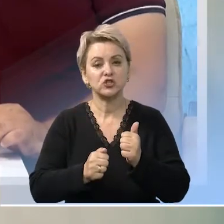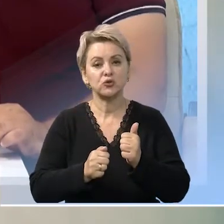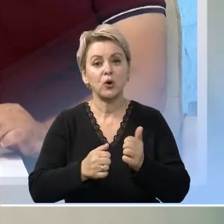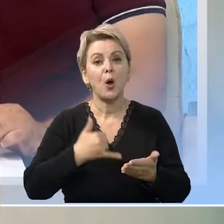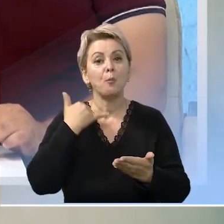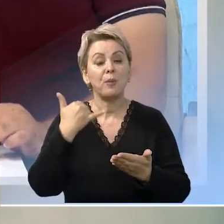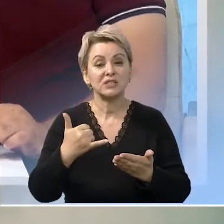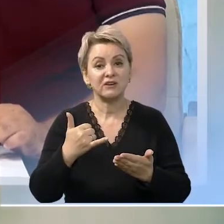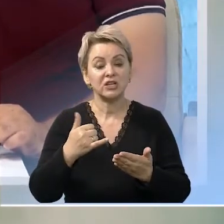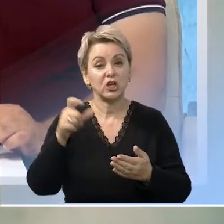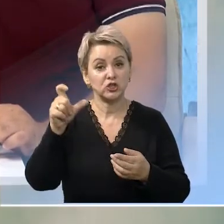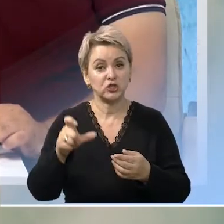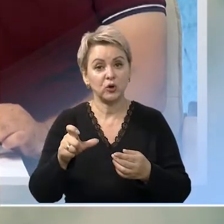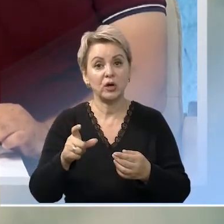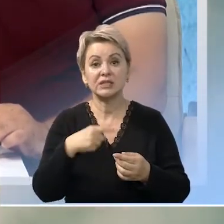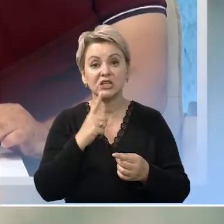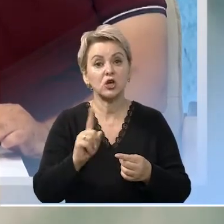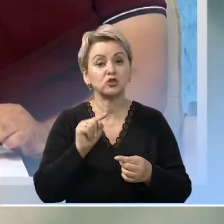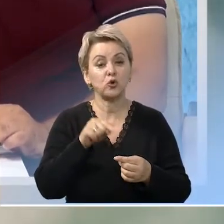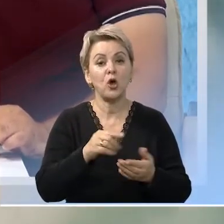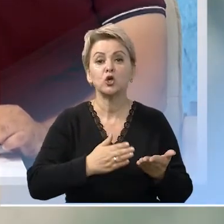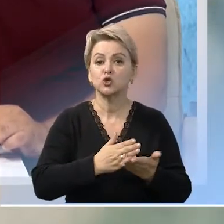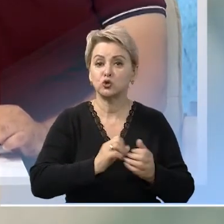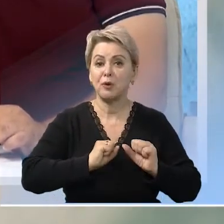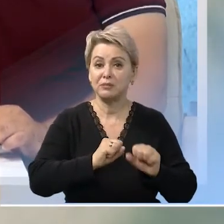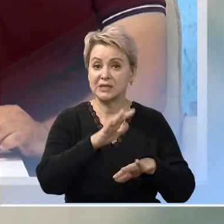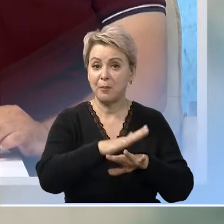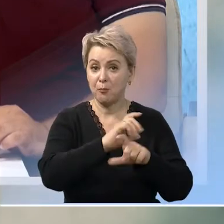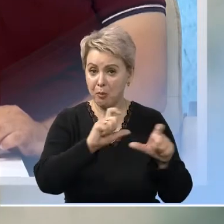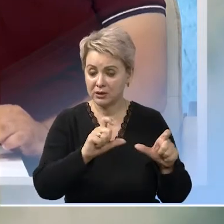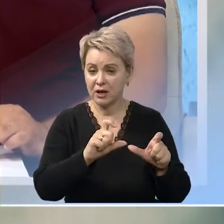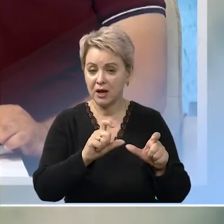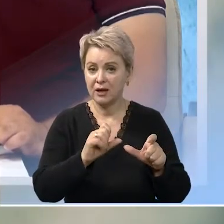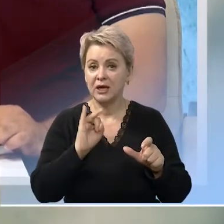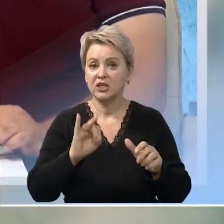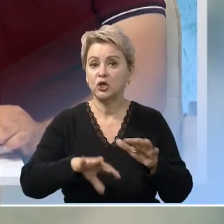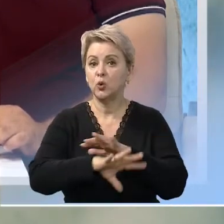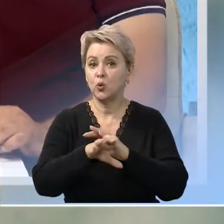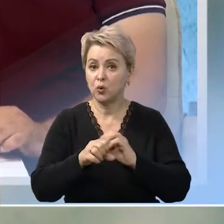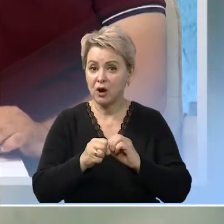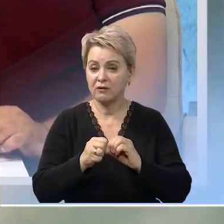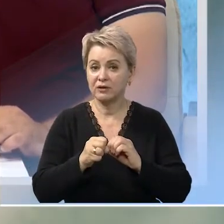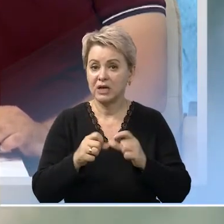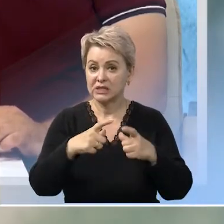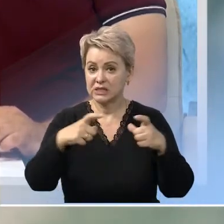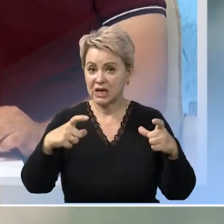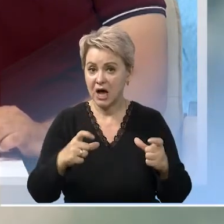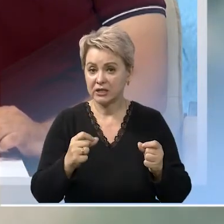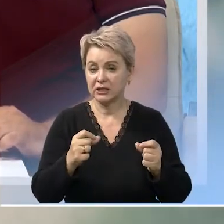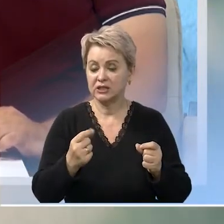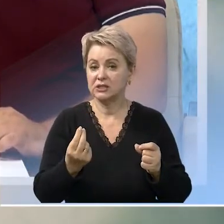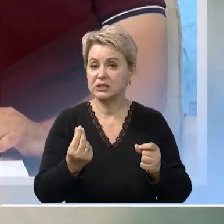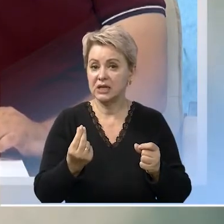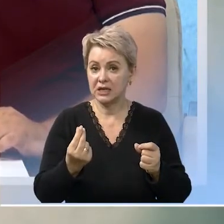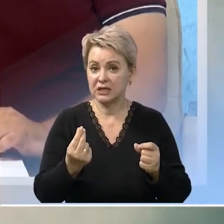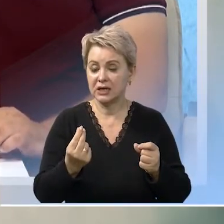зачастую, позвоня потерпевшему, представившись одной службе безопасности банка, и похитив все карты, которые